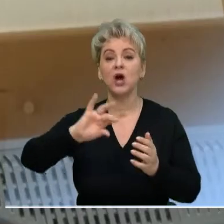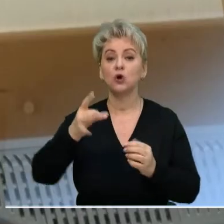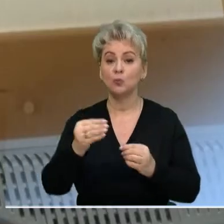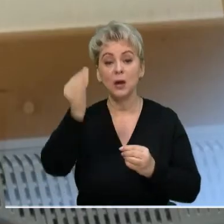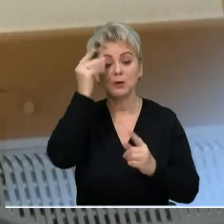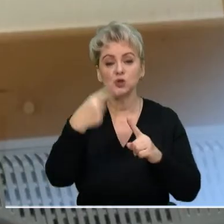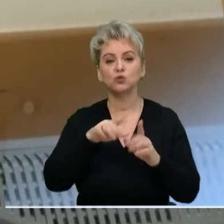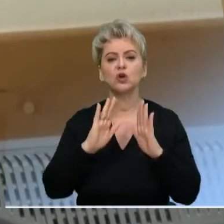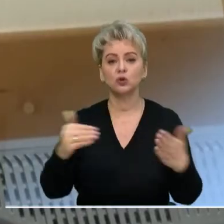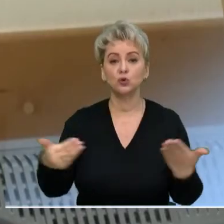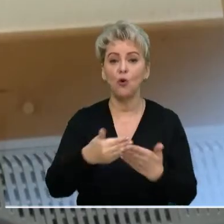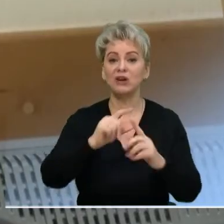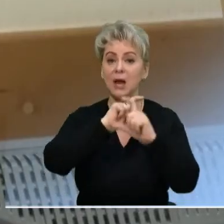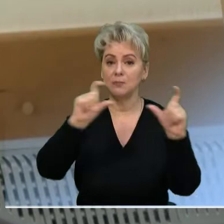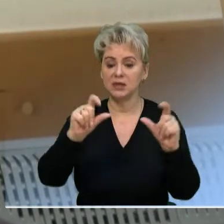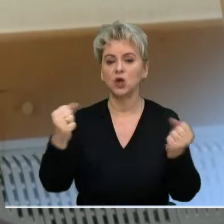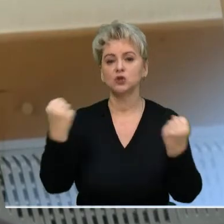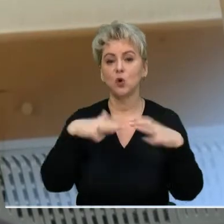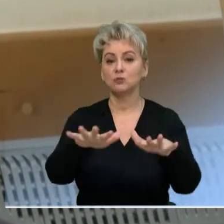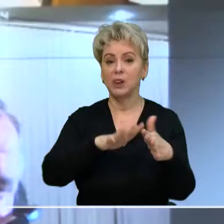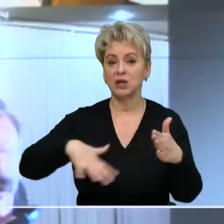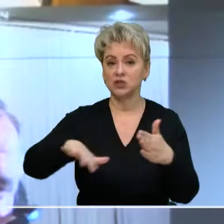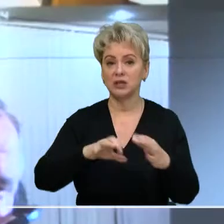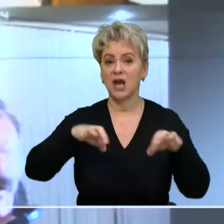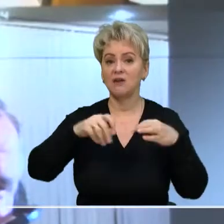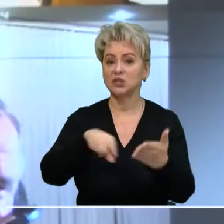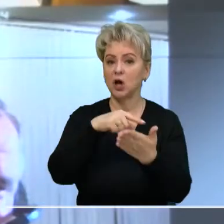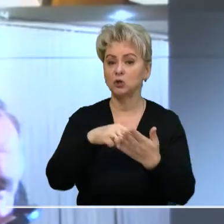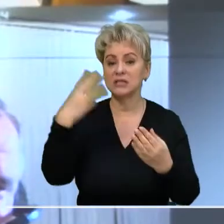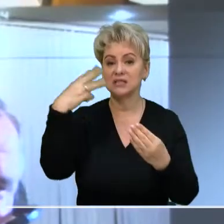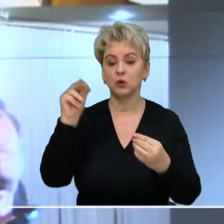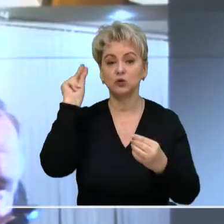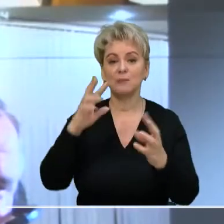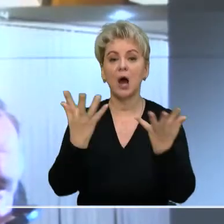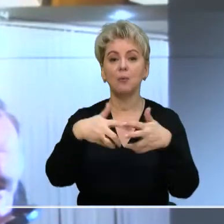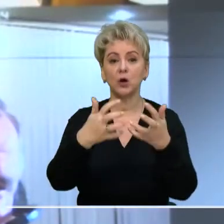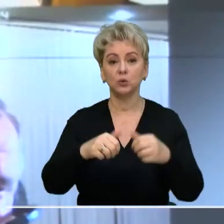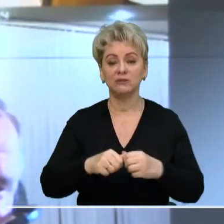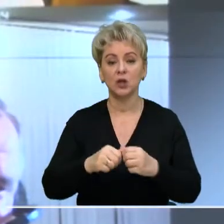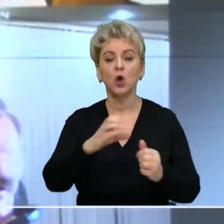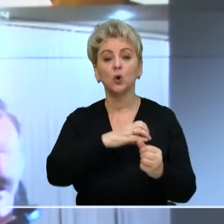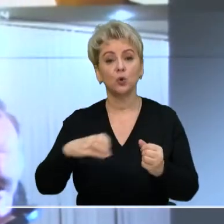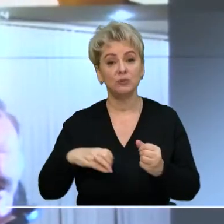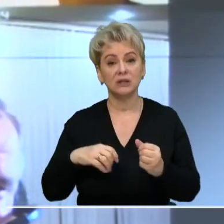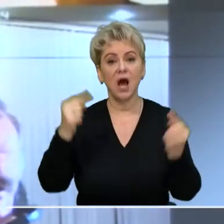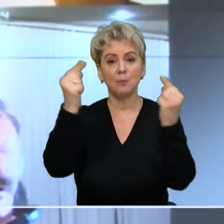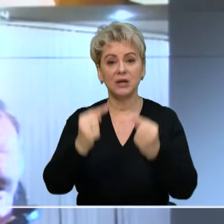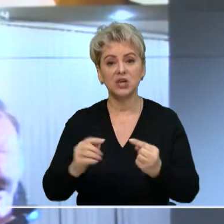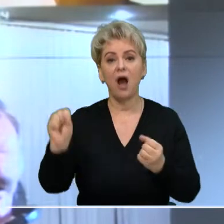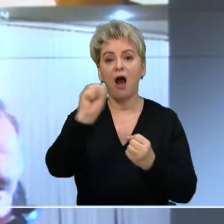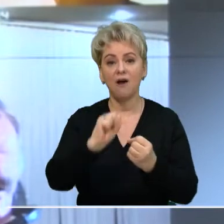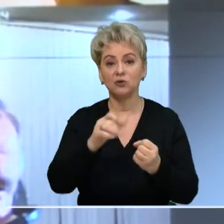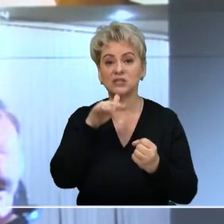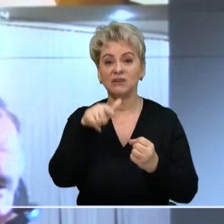по сути, это будет новый объект со спортплощадками, автогородком и современным учебным оборудованием. Губернатор определил